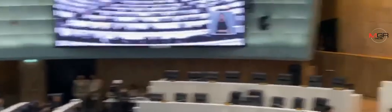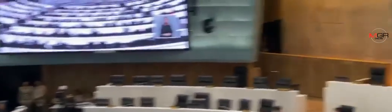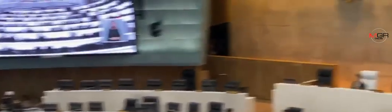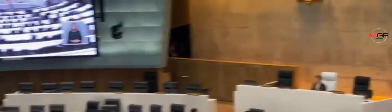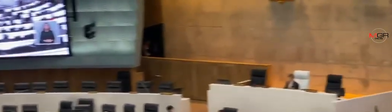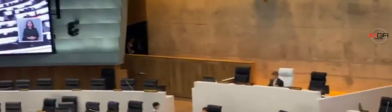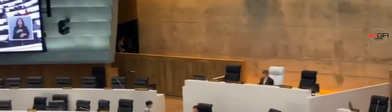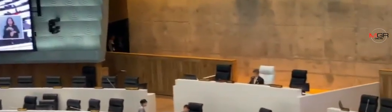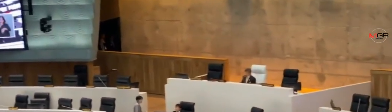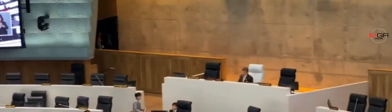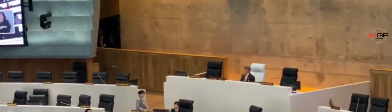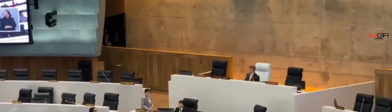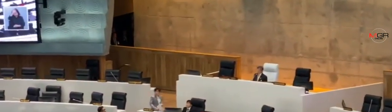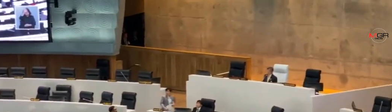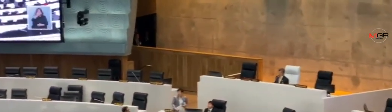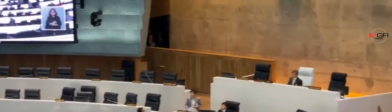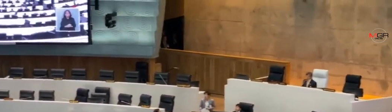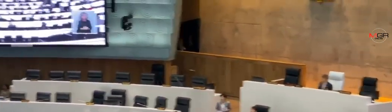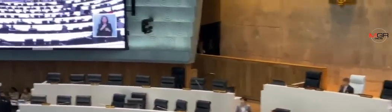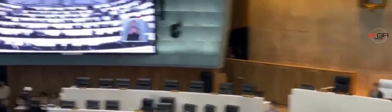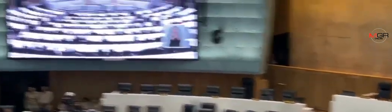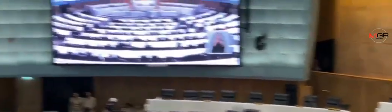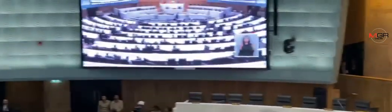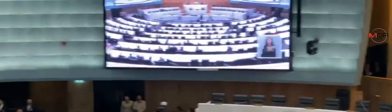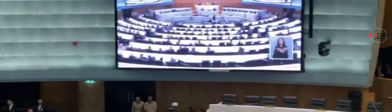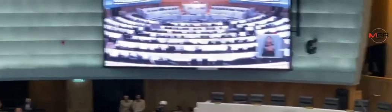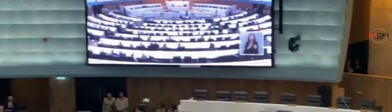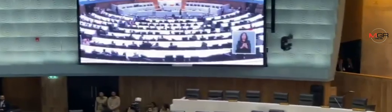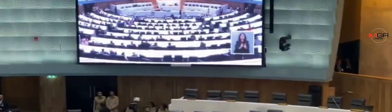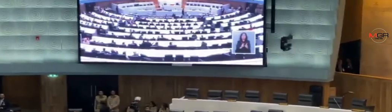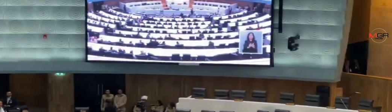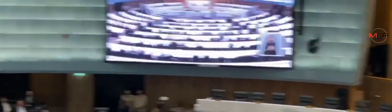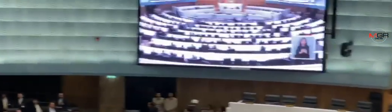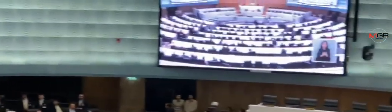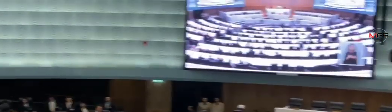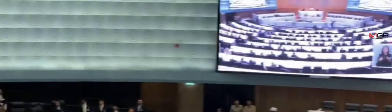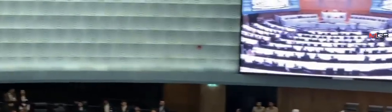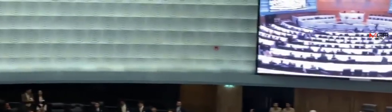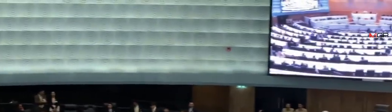ประธานอีกที่หนึ่งประธานนะครับ